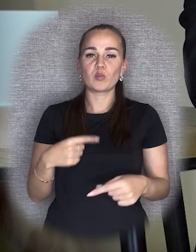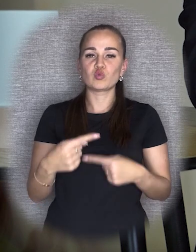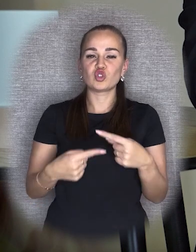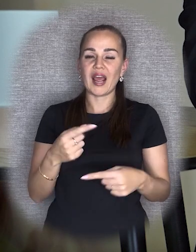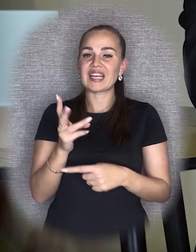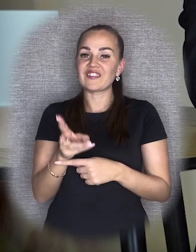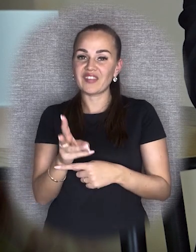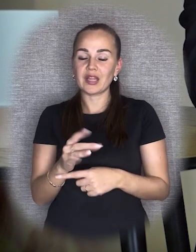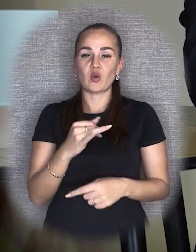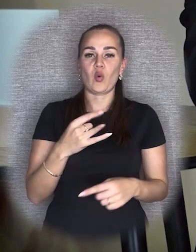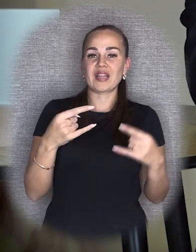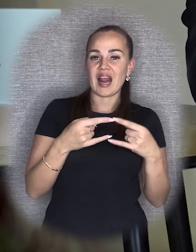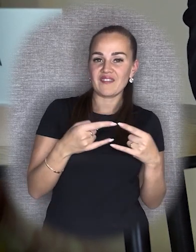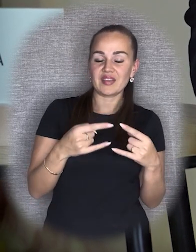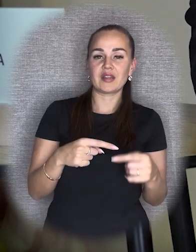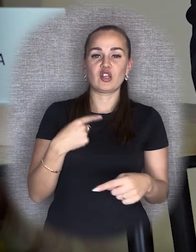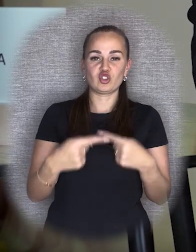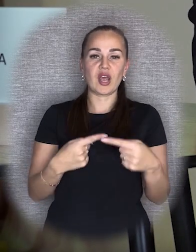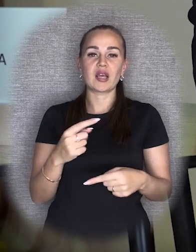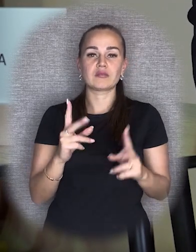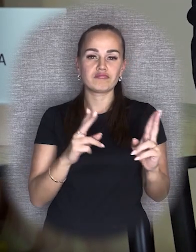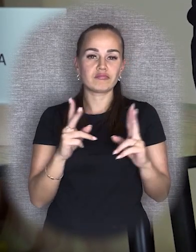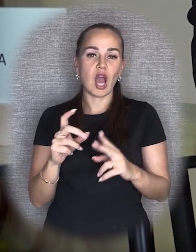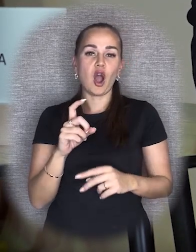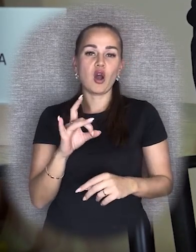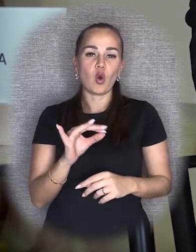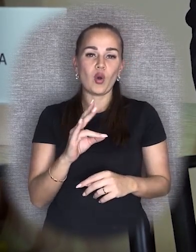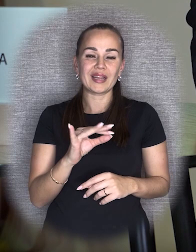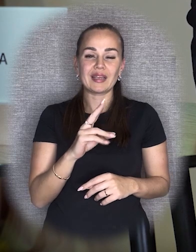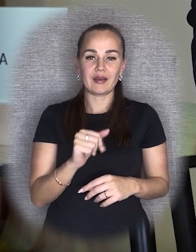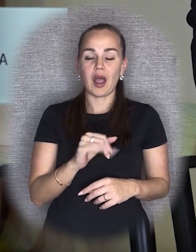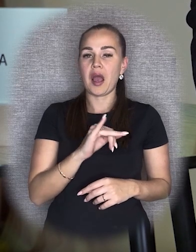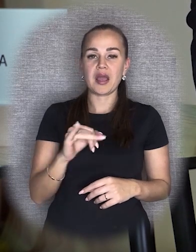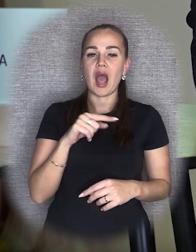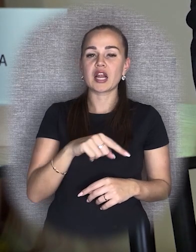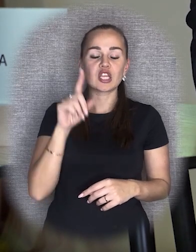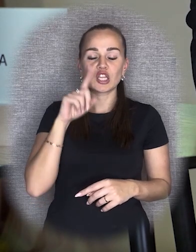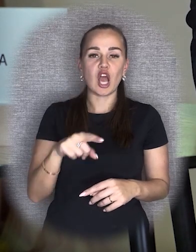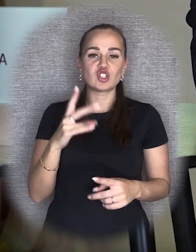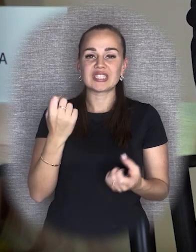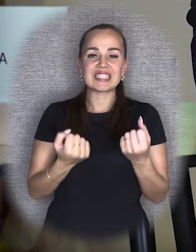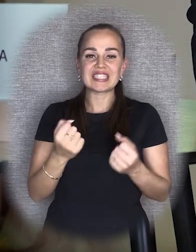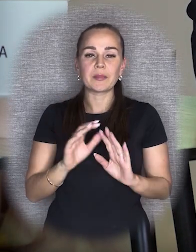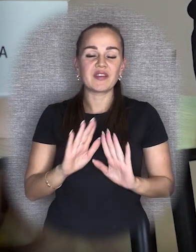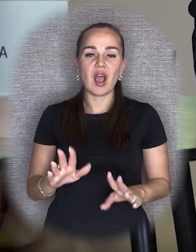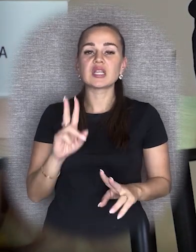видео, через телевидение, через хронику. И также мы ни на секунду не сомневались, кого нам нужно